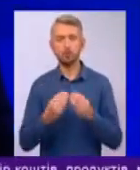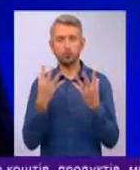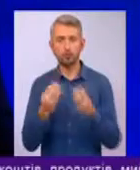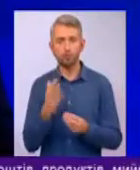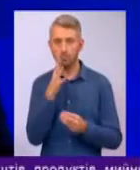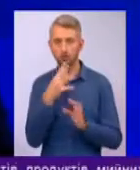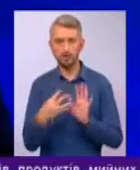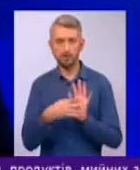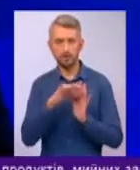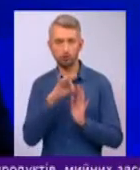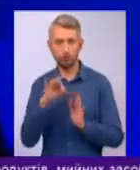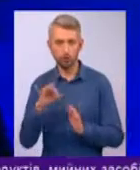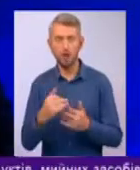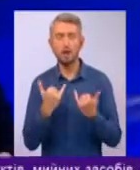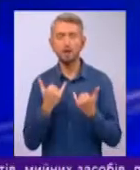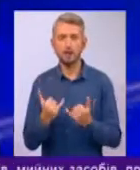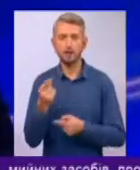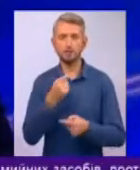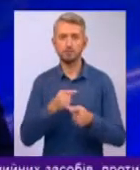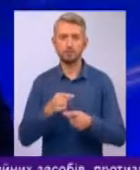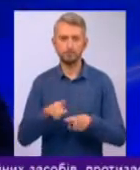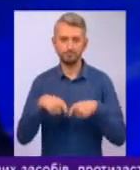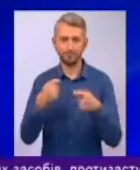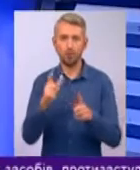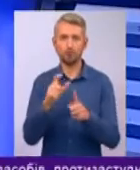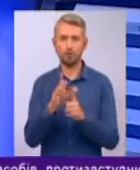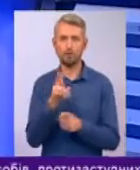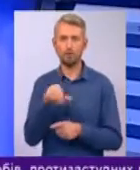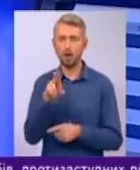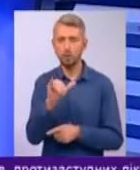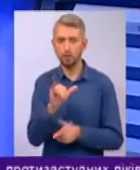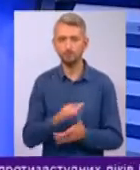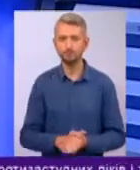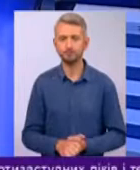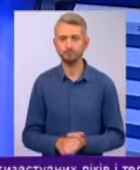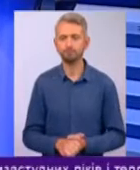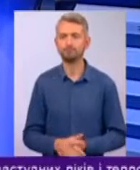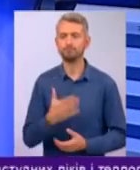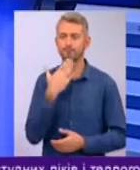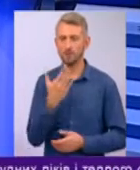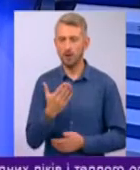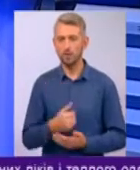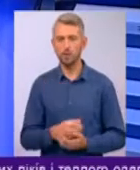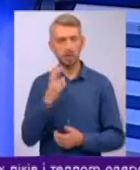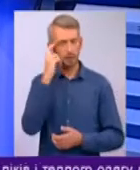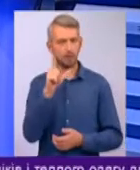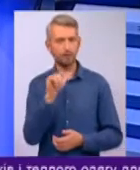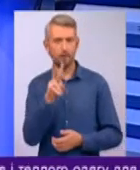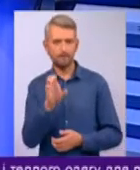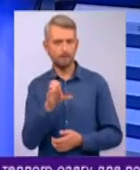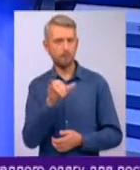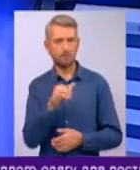вже о 21-й годині. Ну, а зараз повертаю слово своєму колезі Владиславу Красніцькому. Олексо, дякую. Київ Лайв. У вас непрості